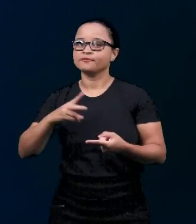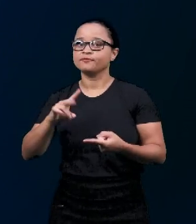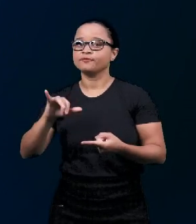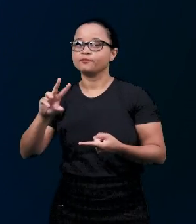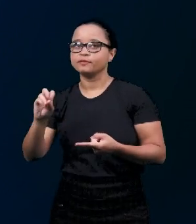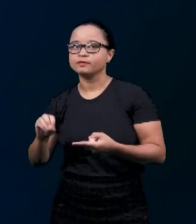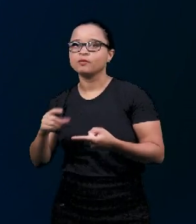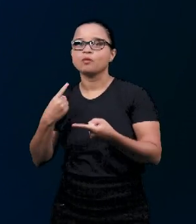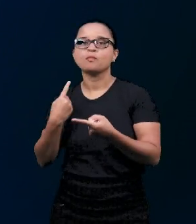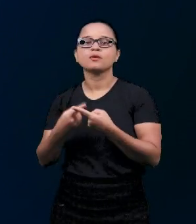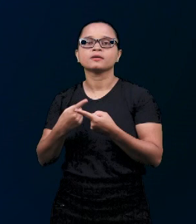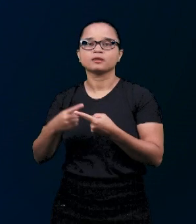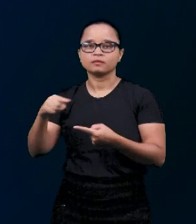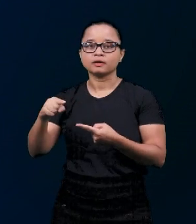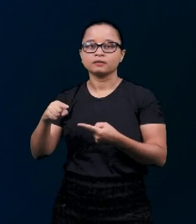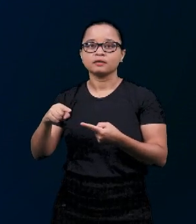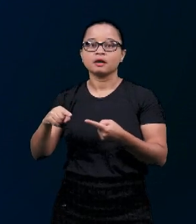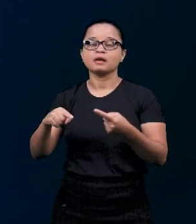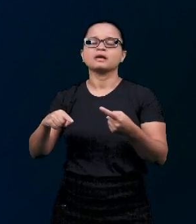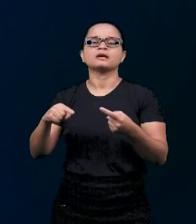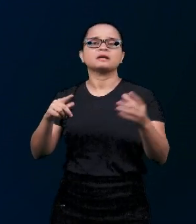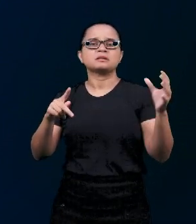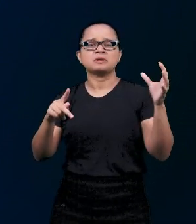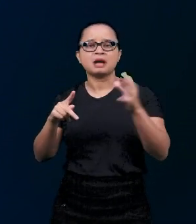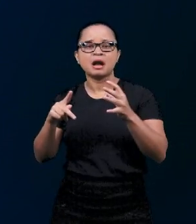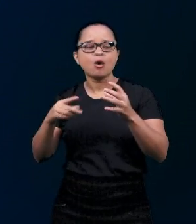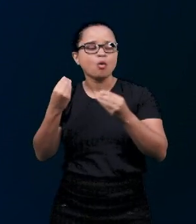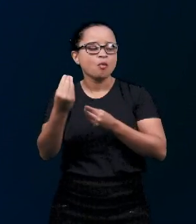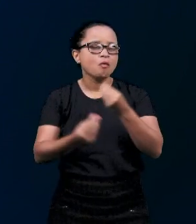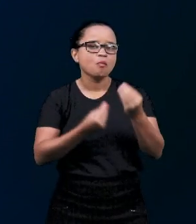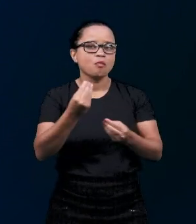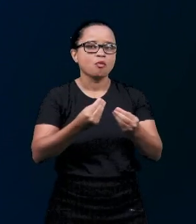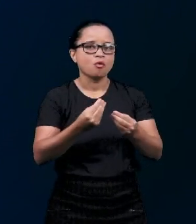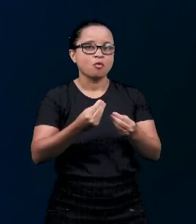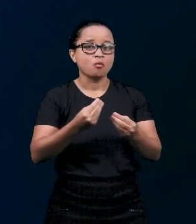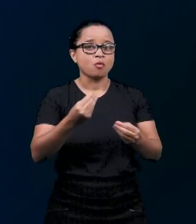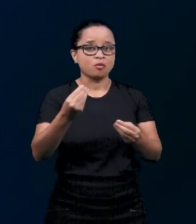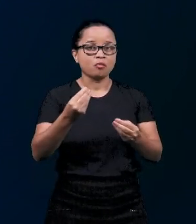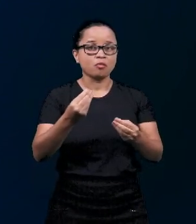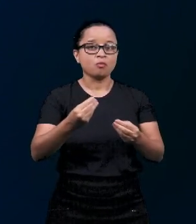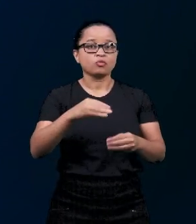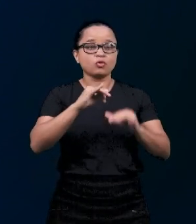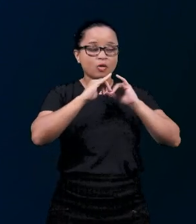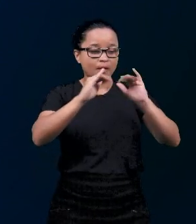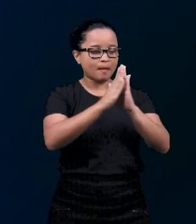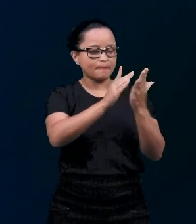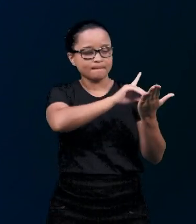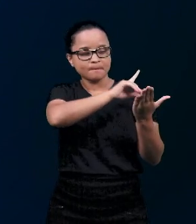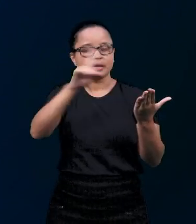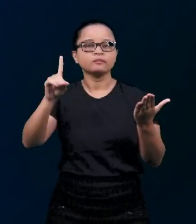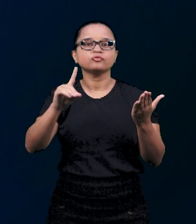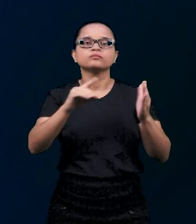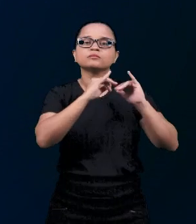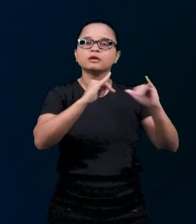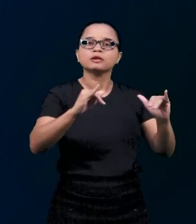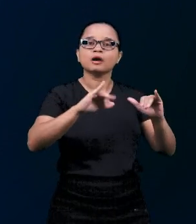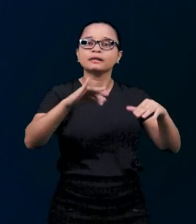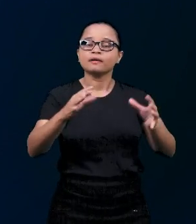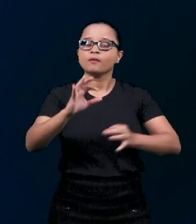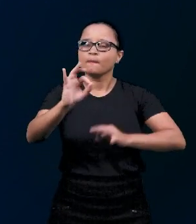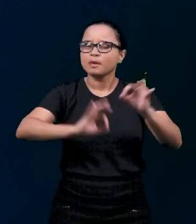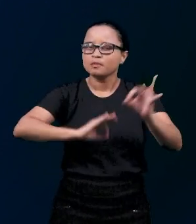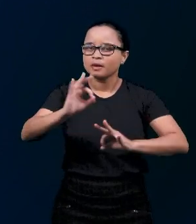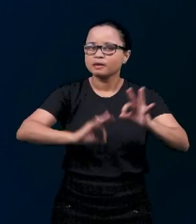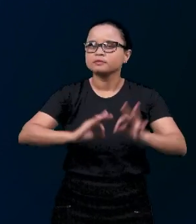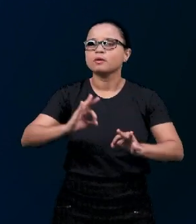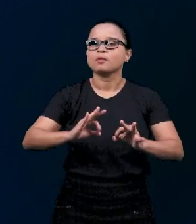avec la parole de sa bouche, avec l'épée de sa bouche. Donc, ça, c'était la préparation afin que l'église de Sardes, telle comme nous